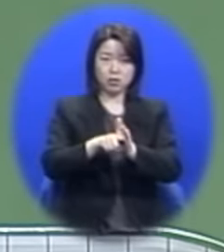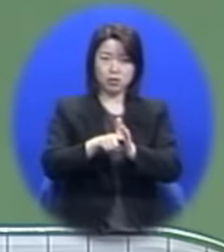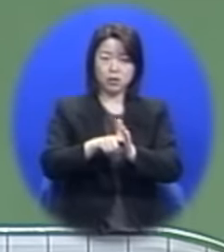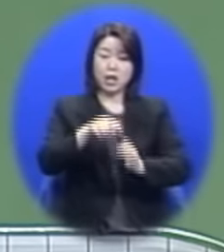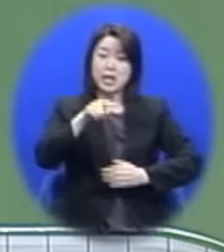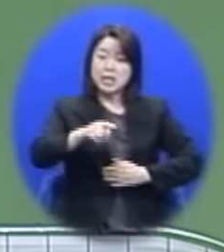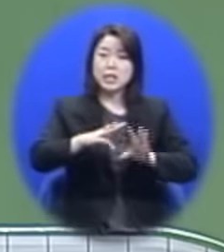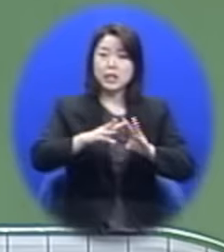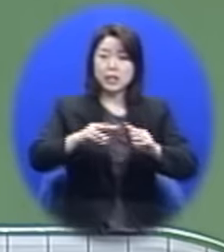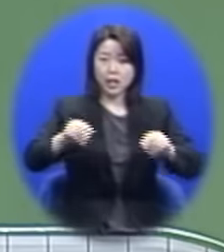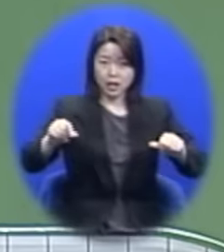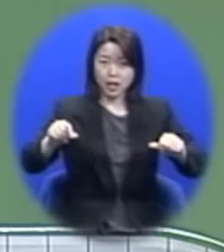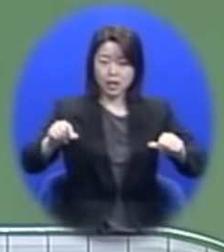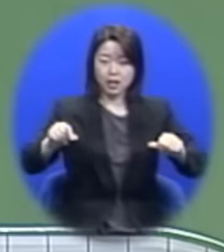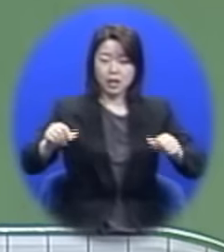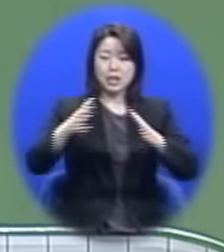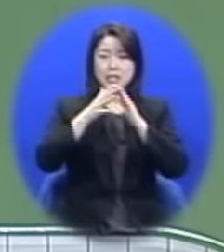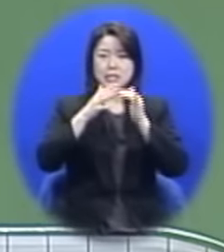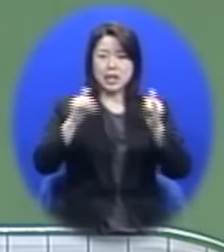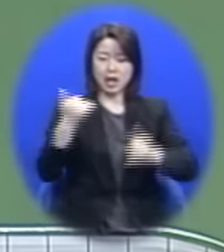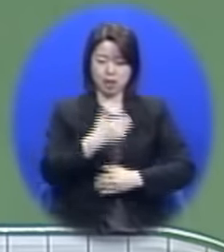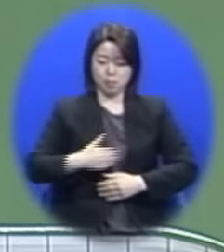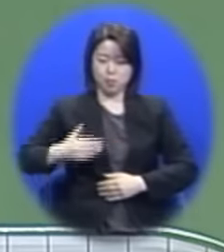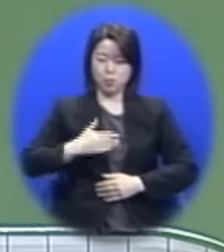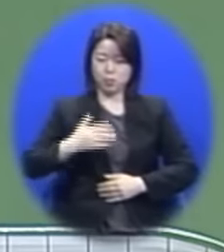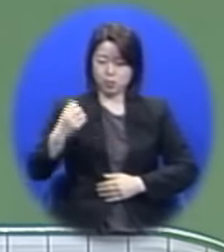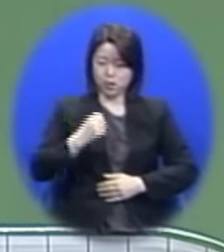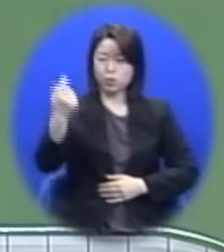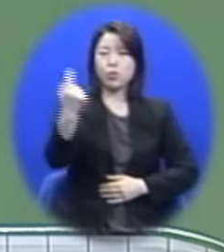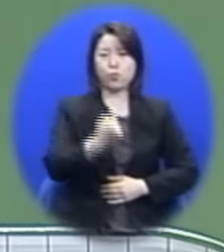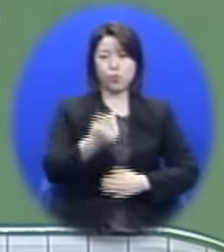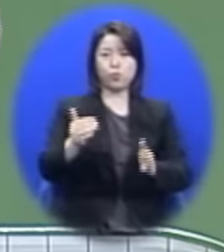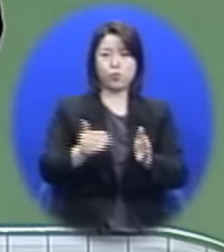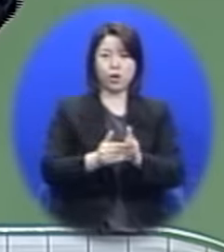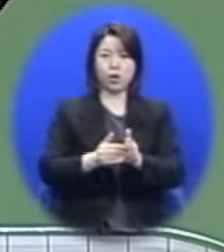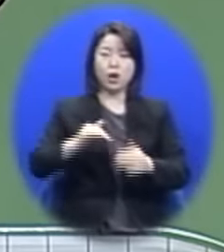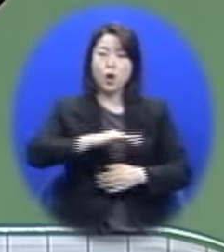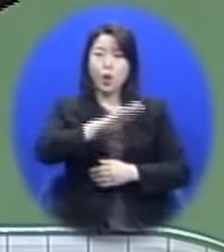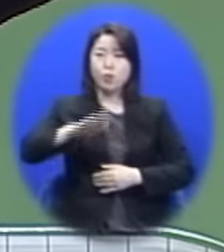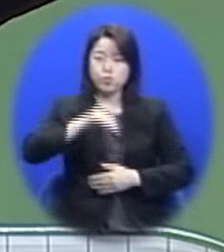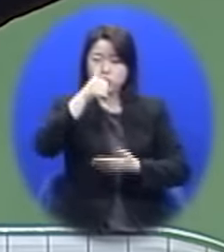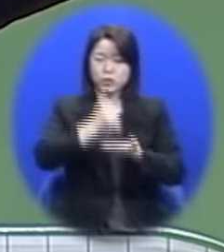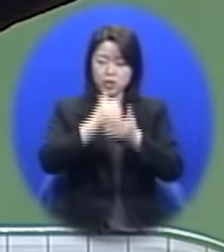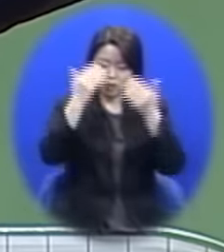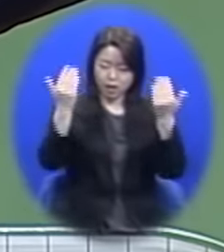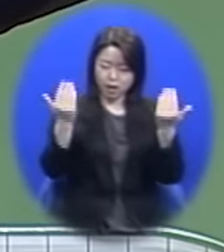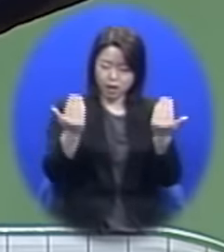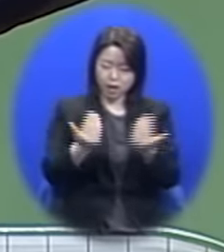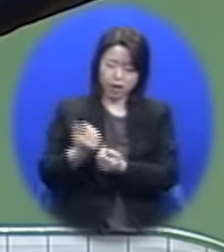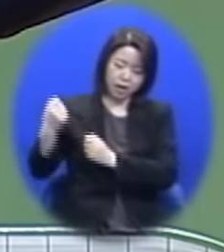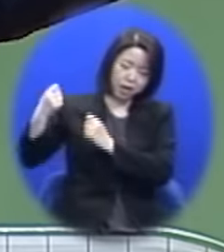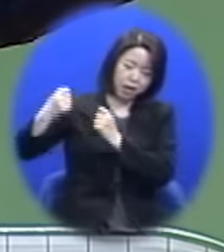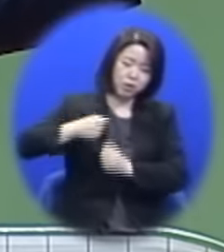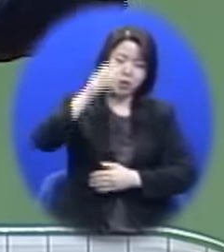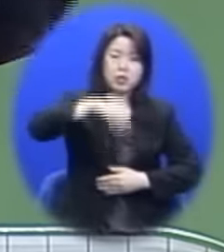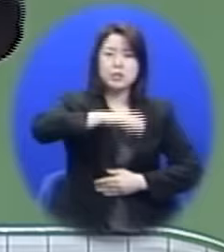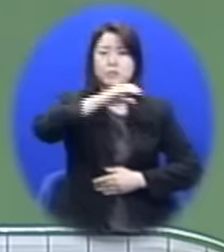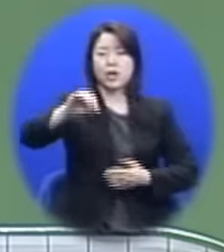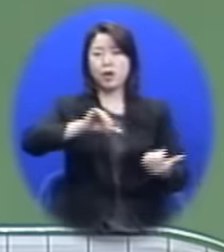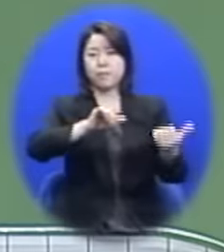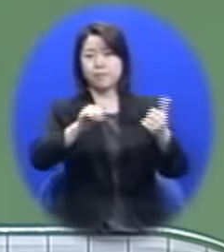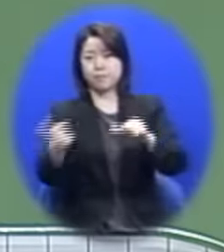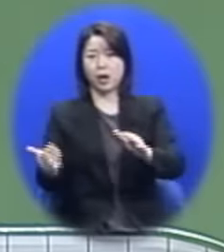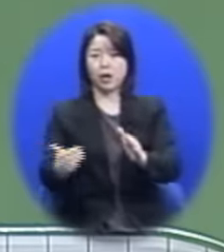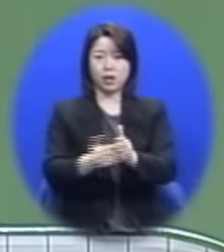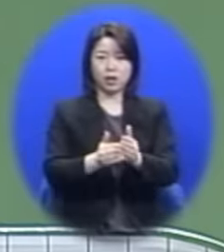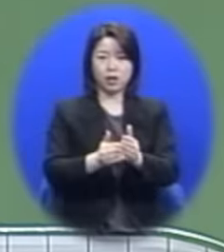이 땅에 사람으로 오셨습니다. 우리의 죄를 다 대신 지시고 십자가에 죽으셨어요. 그리고